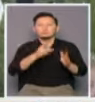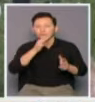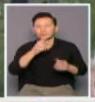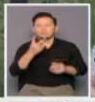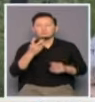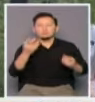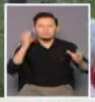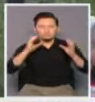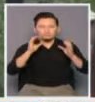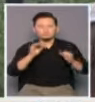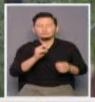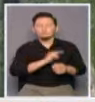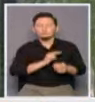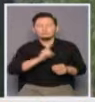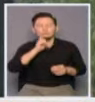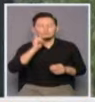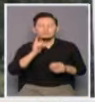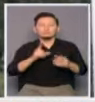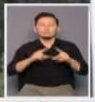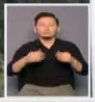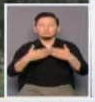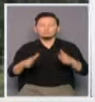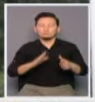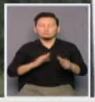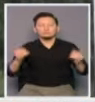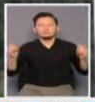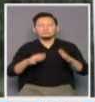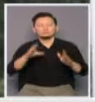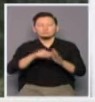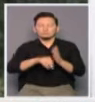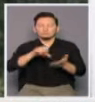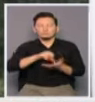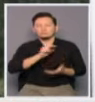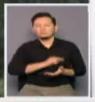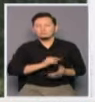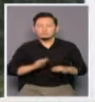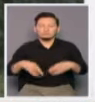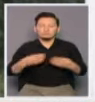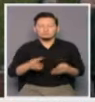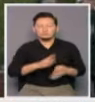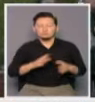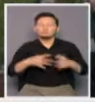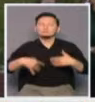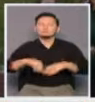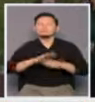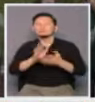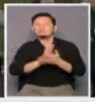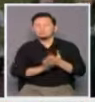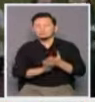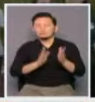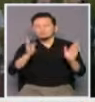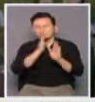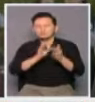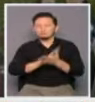200 студент пен жұмысы жас мектеп түлектері жасыл ел еңбек жасағының қатарында жұмыспен қамтылды. Қоршаған ортаны табиғатты қорғау